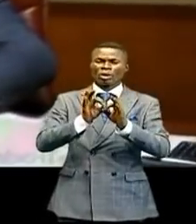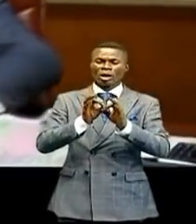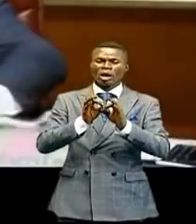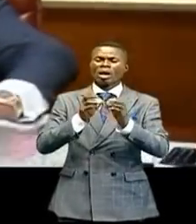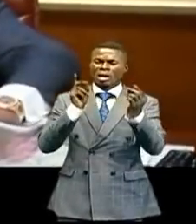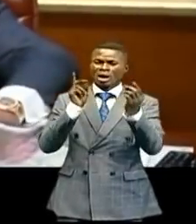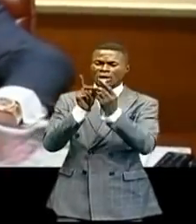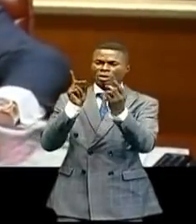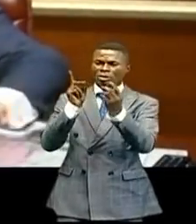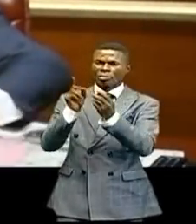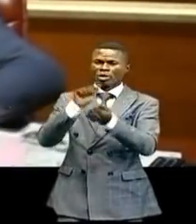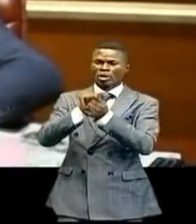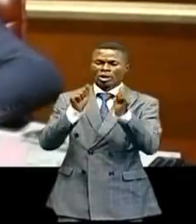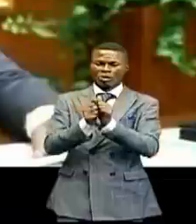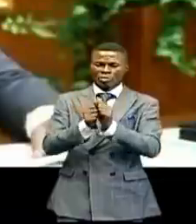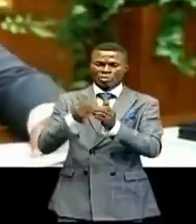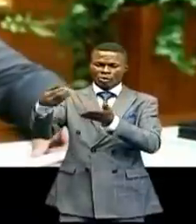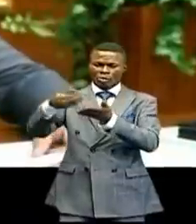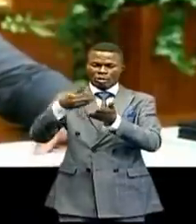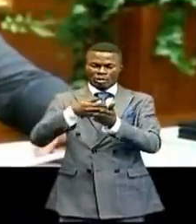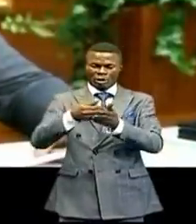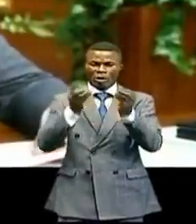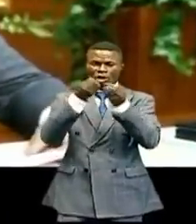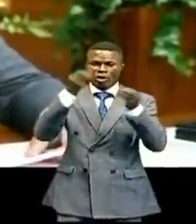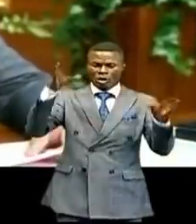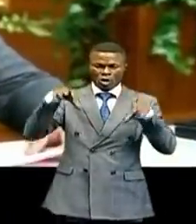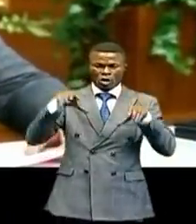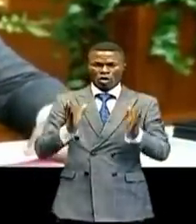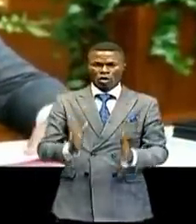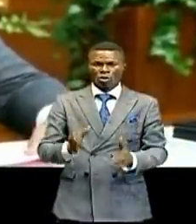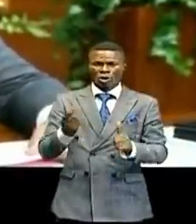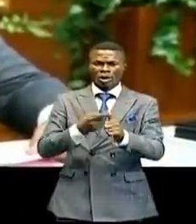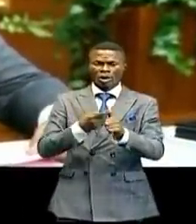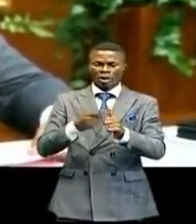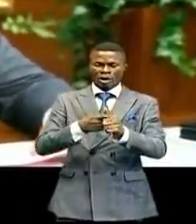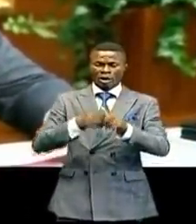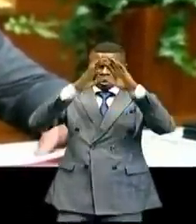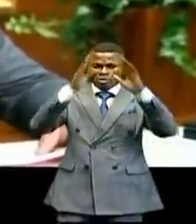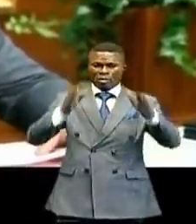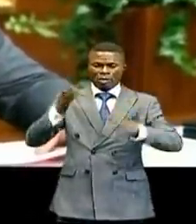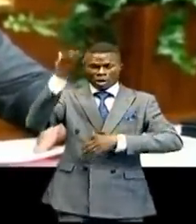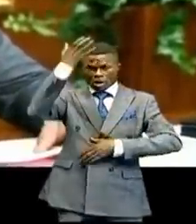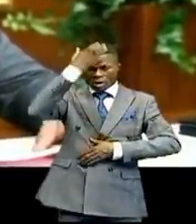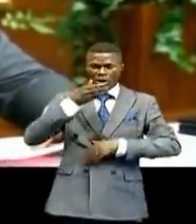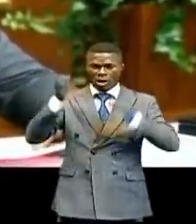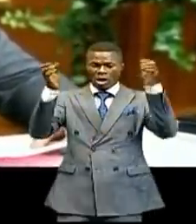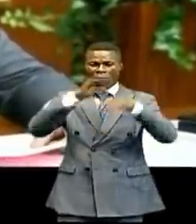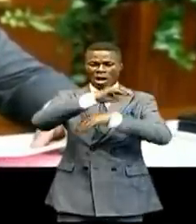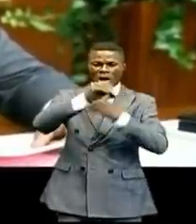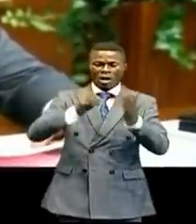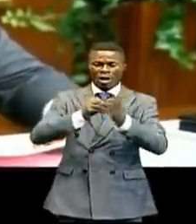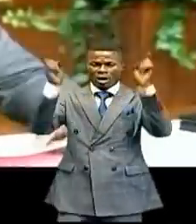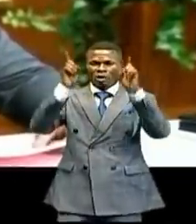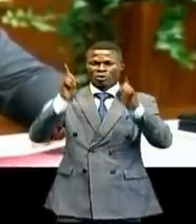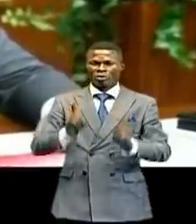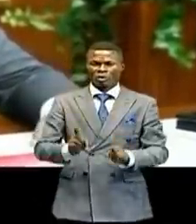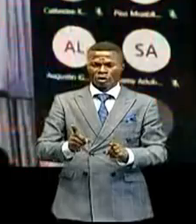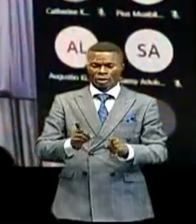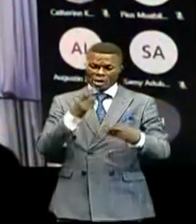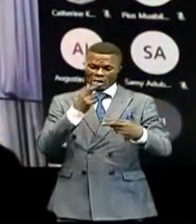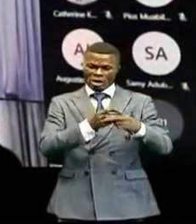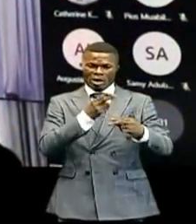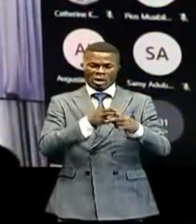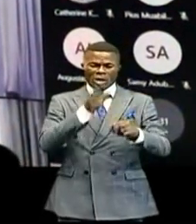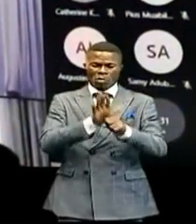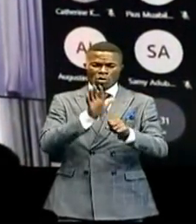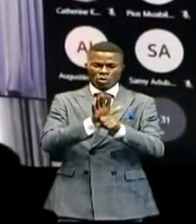la question du recouvrement de notre patrimoine, notamment avec le Musée royal d'Afrique centrale de Tervuren, qui regorge une